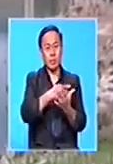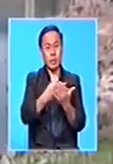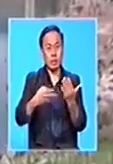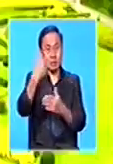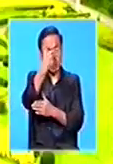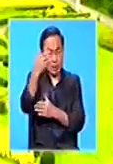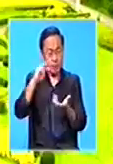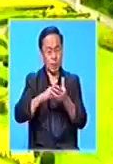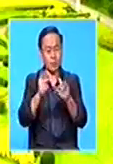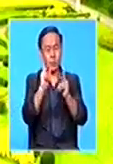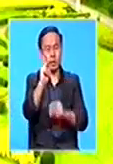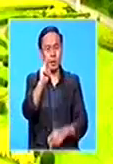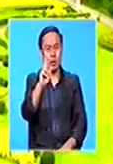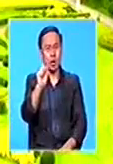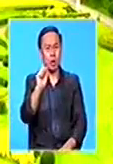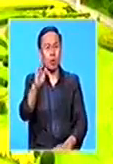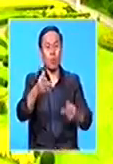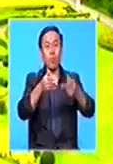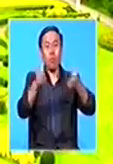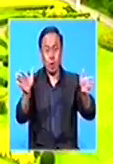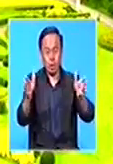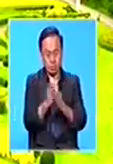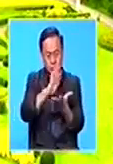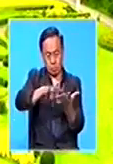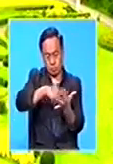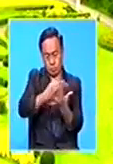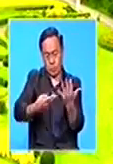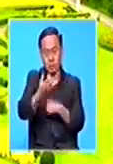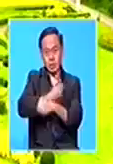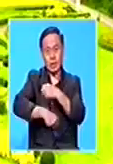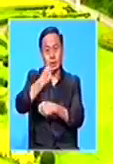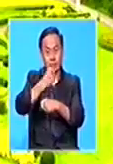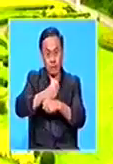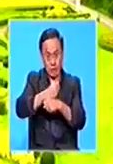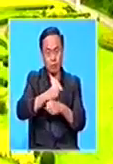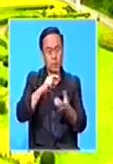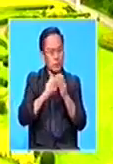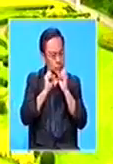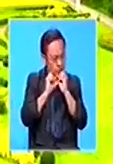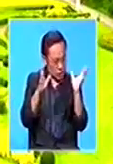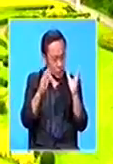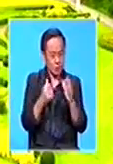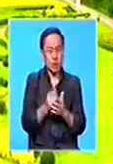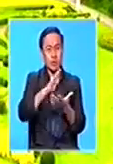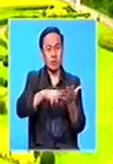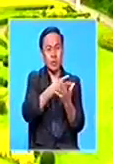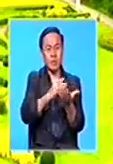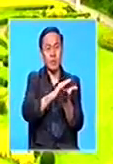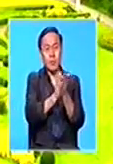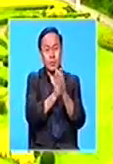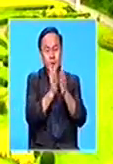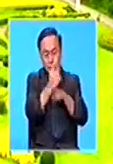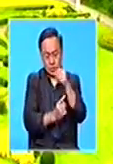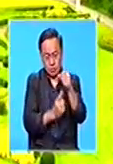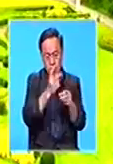ต่อันนี้มันลงละเอียดแล้วทำที่ไหนยังไงทำประเภทไหนยังไงใช้งบประมาณเท่าไหร่มีเงินให้ยังไงแต่มันทุกอย่างมันเปลี่ยนได้ทำเป็นปีๆไ